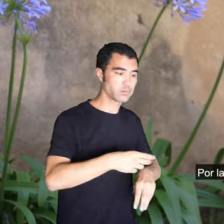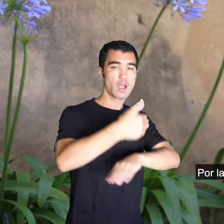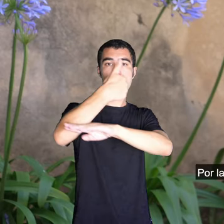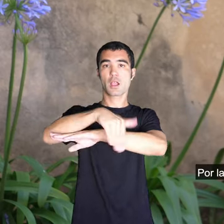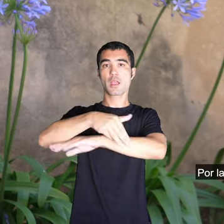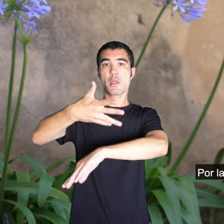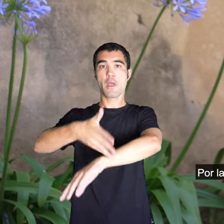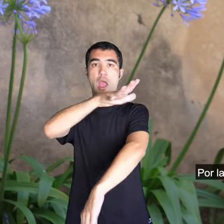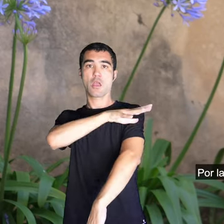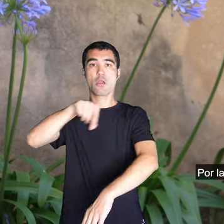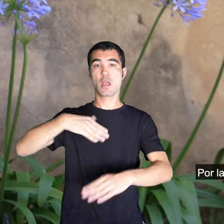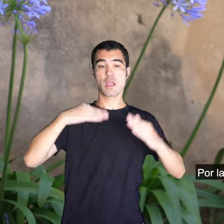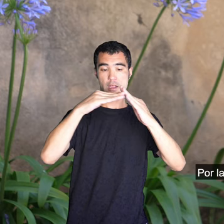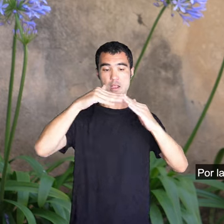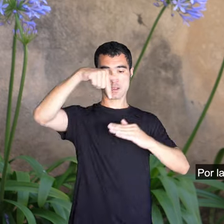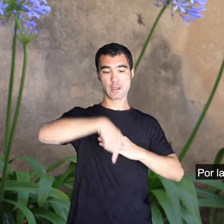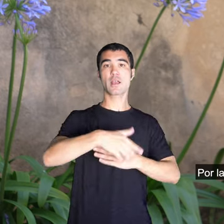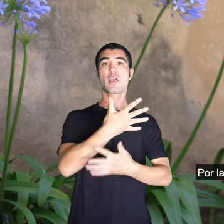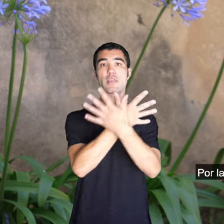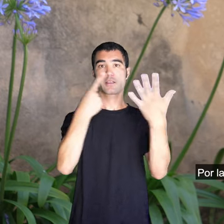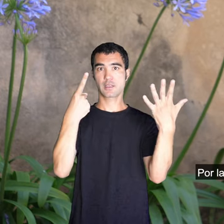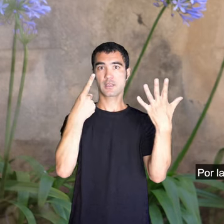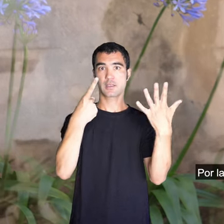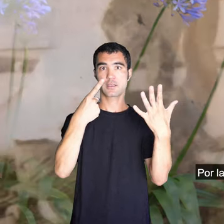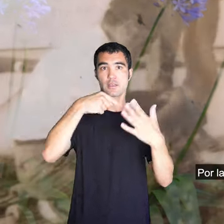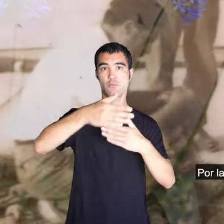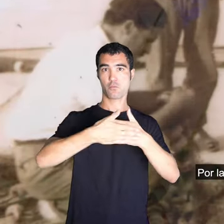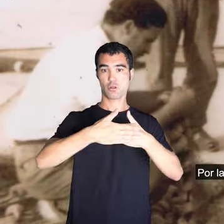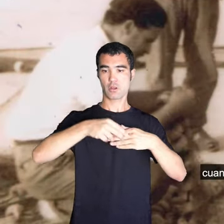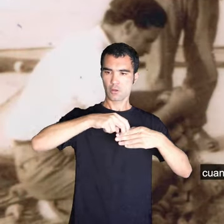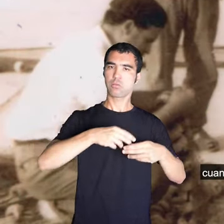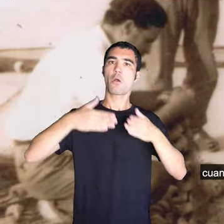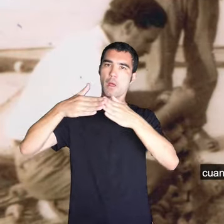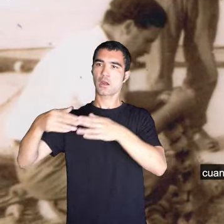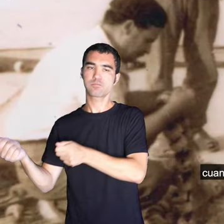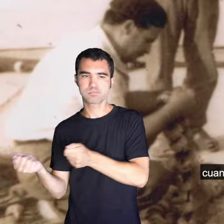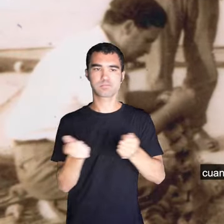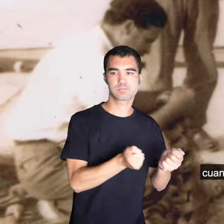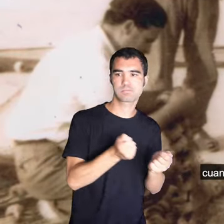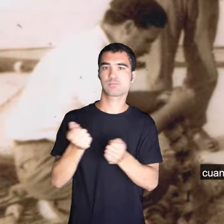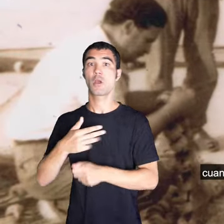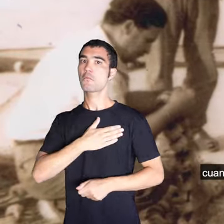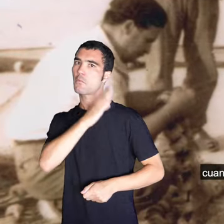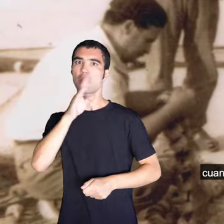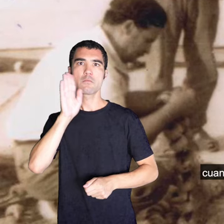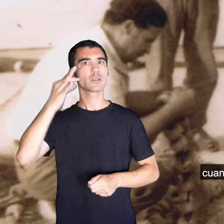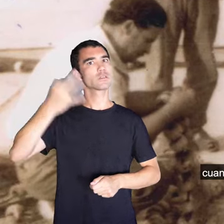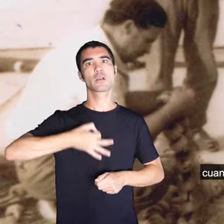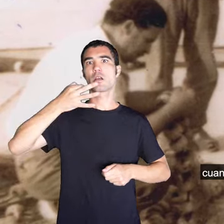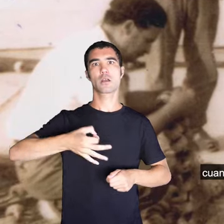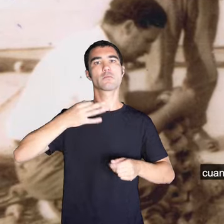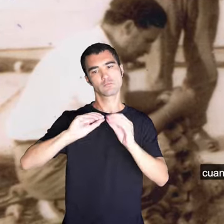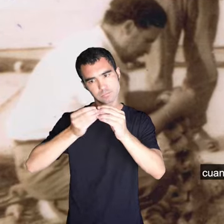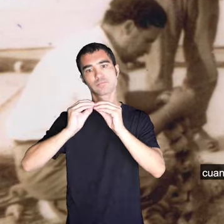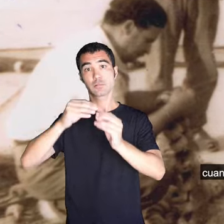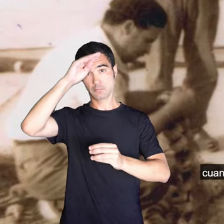de Ca Nostra, que vivíem en el número 16, la barca. Ma mare sempre havia de dubar, perquè mon